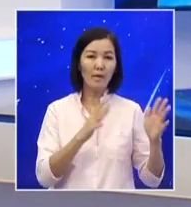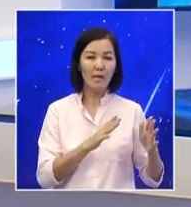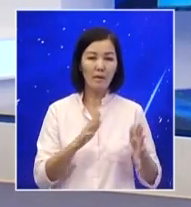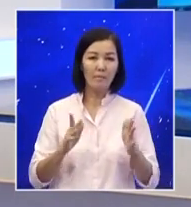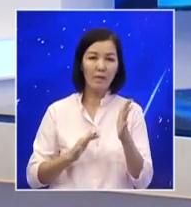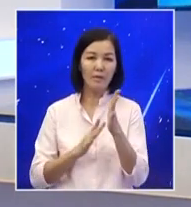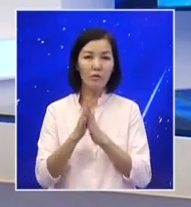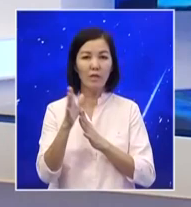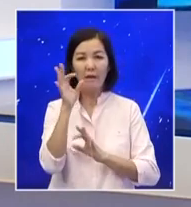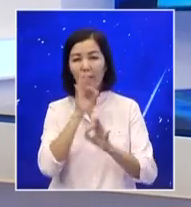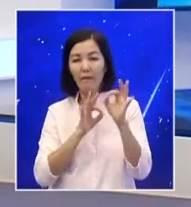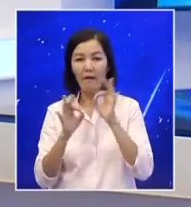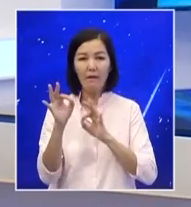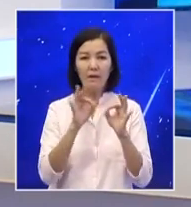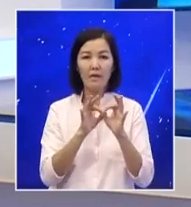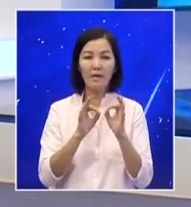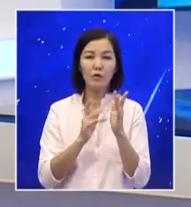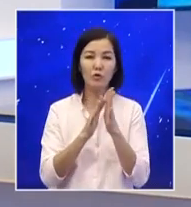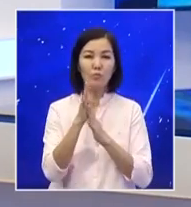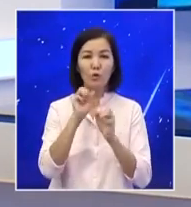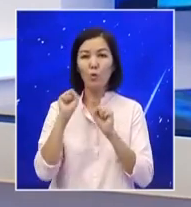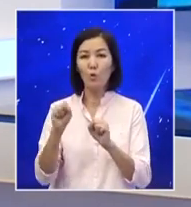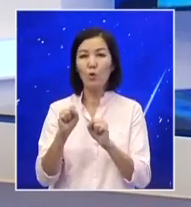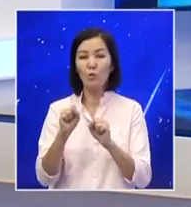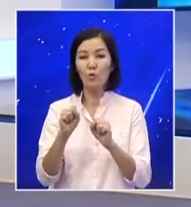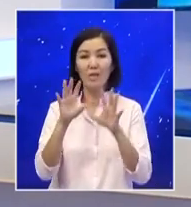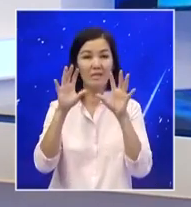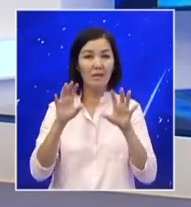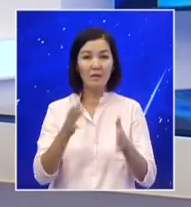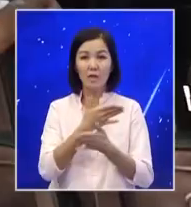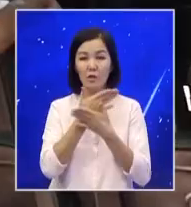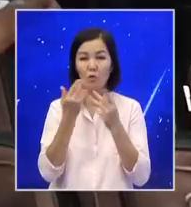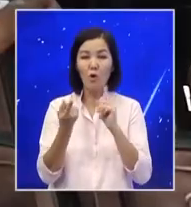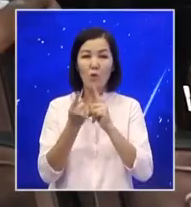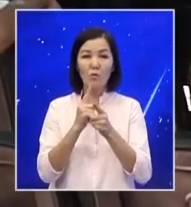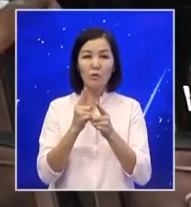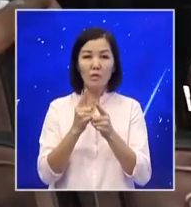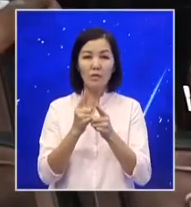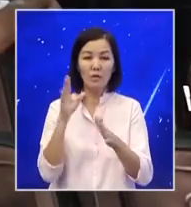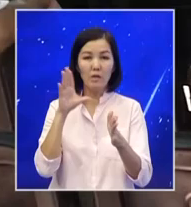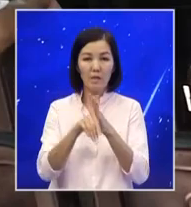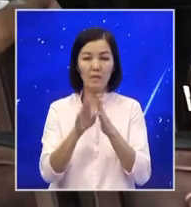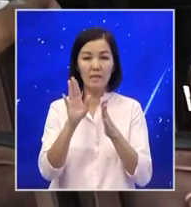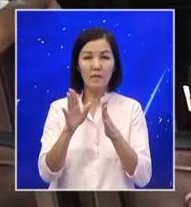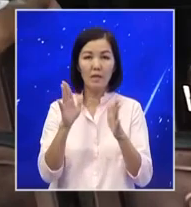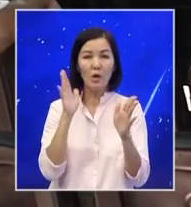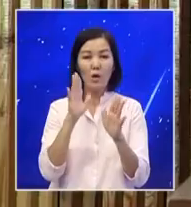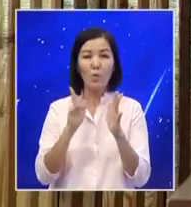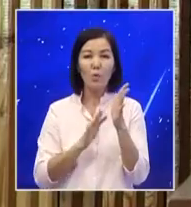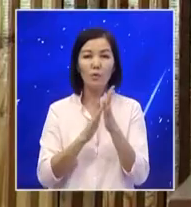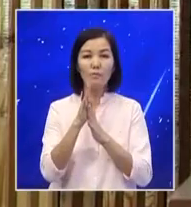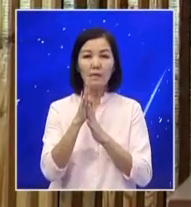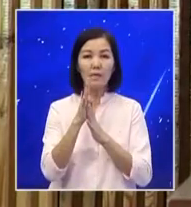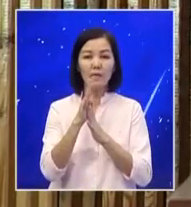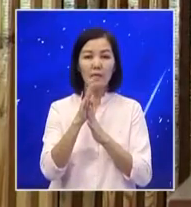өсетін дәрілік шөптерді қорғау туралы қарастырылмаған. Енді заңға өзгерістер мен толықтырулар енгізілмек. Өсімдіктер дүниесі туралы